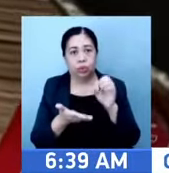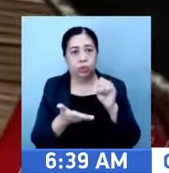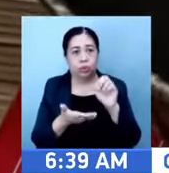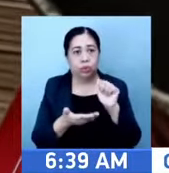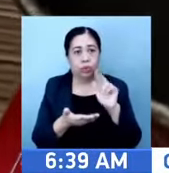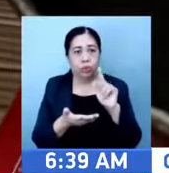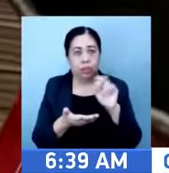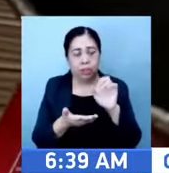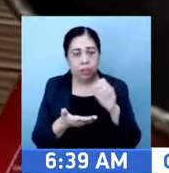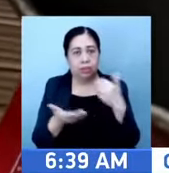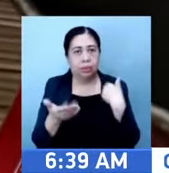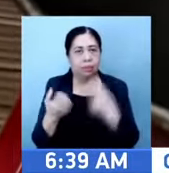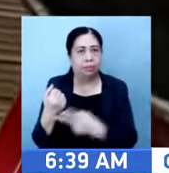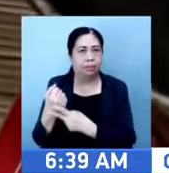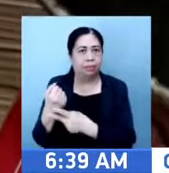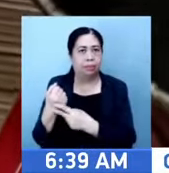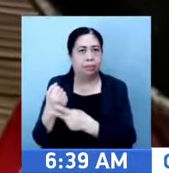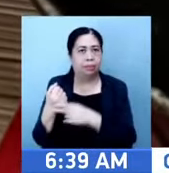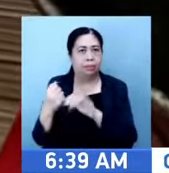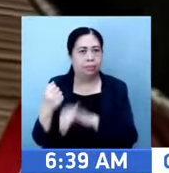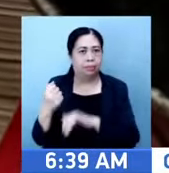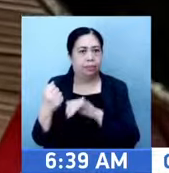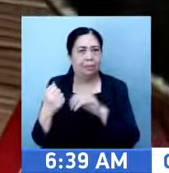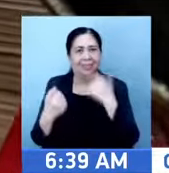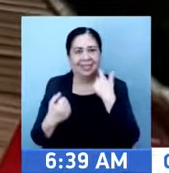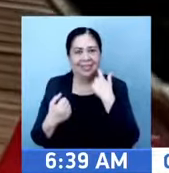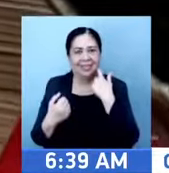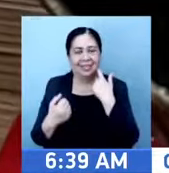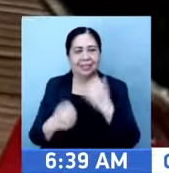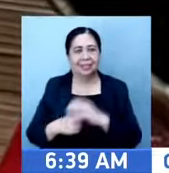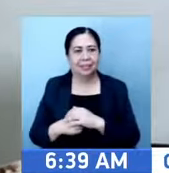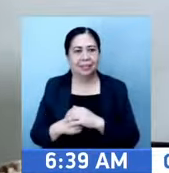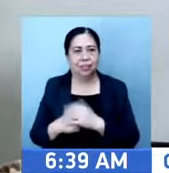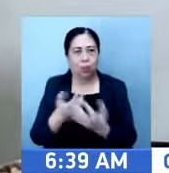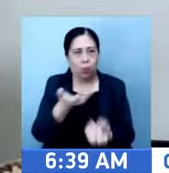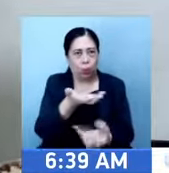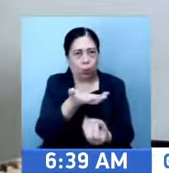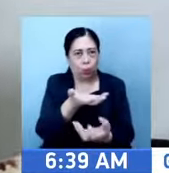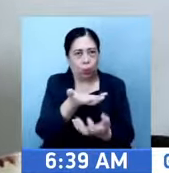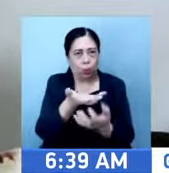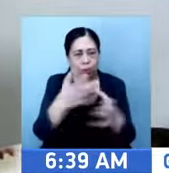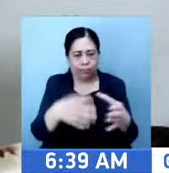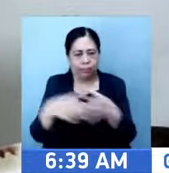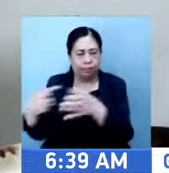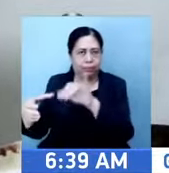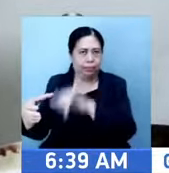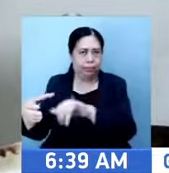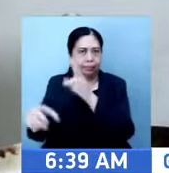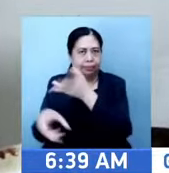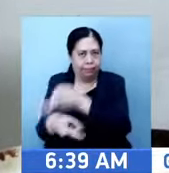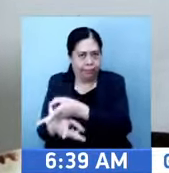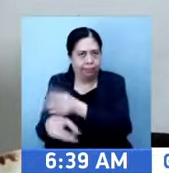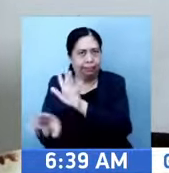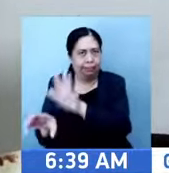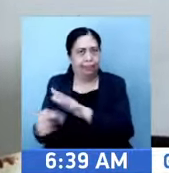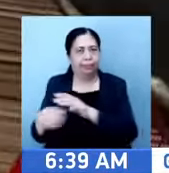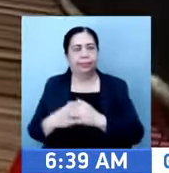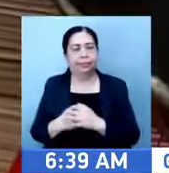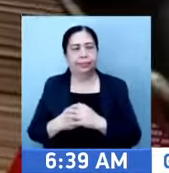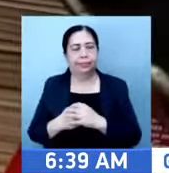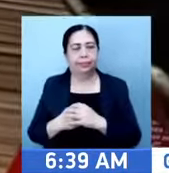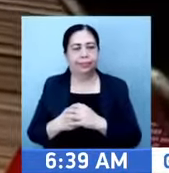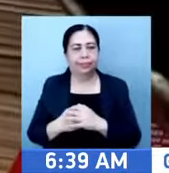nakatabing stock. Yan, yung sinasabi natin. Yung mga pinagpakuluan natin. Ito yung pinaka-important na yes, base ng sauce. Alright. Alagyan